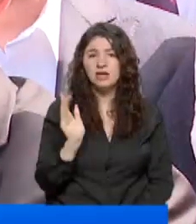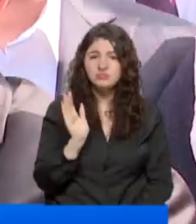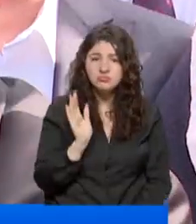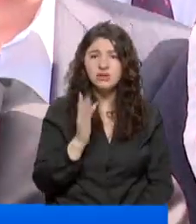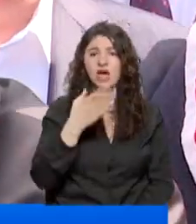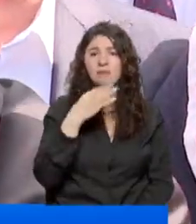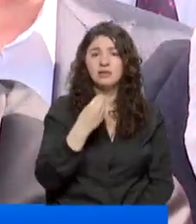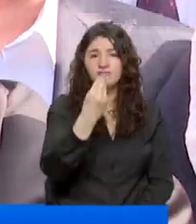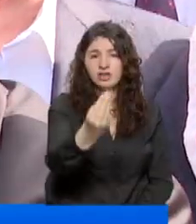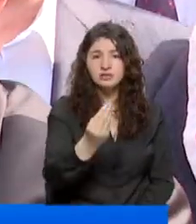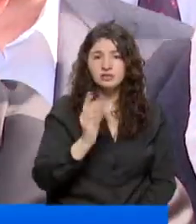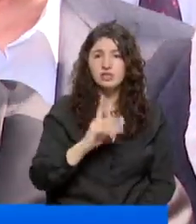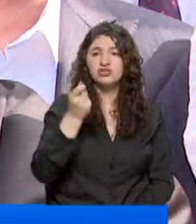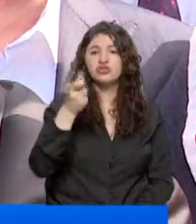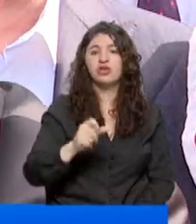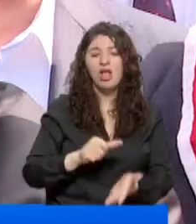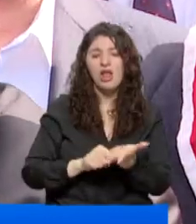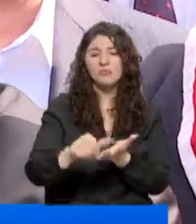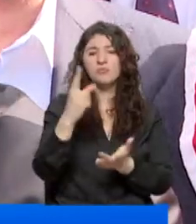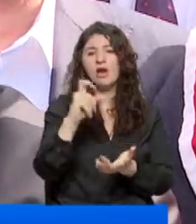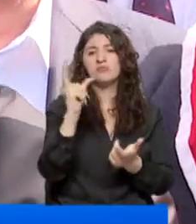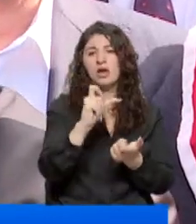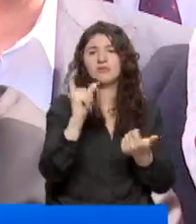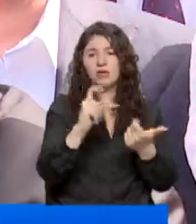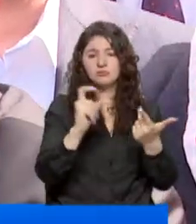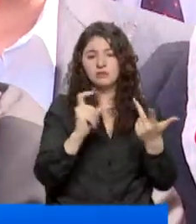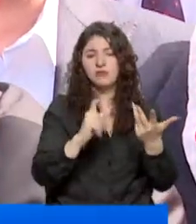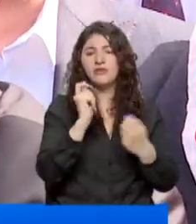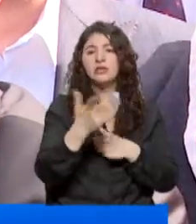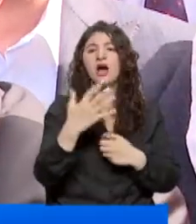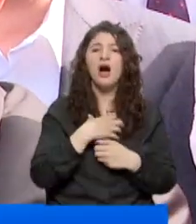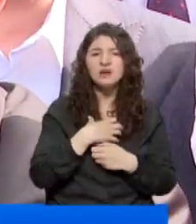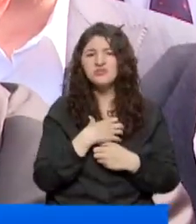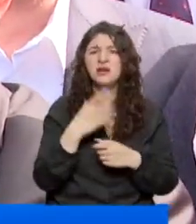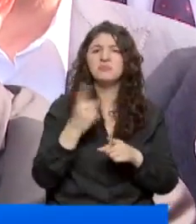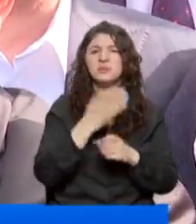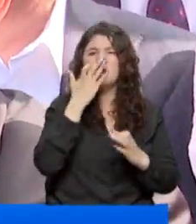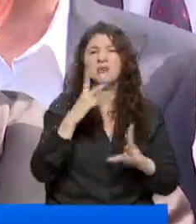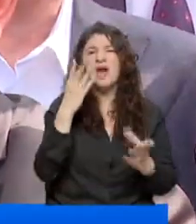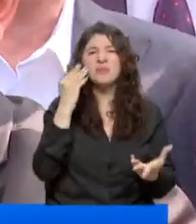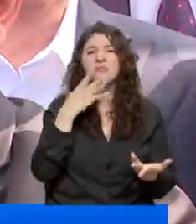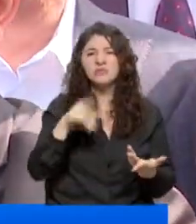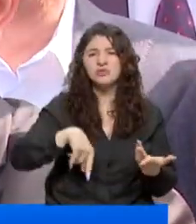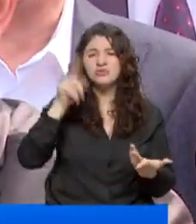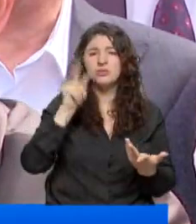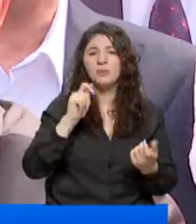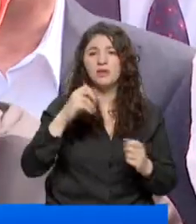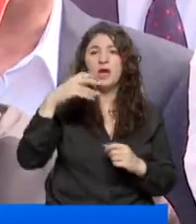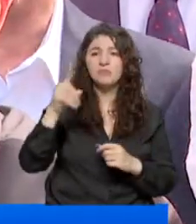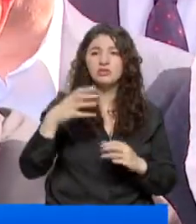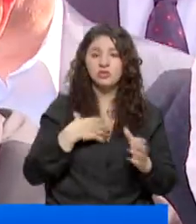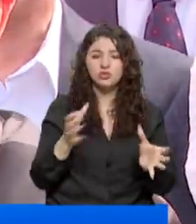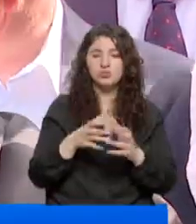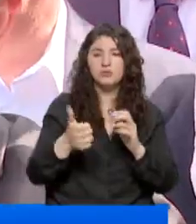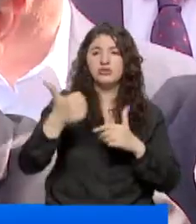emekliye versinler için tamamını her ay versinler Yani haziran falan beklemenin bir anlamı yok Bunu da gündeme getiren AK